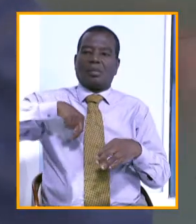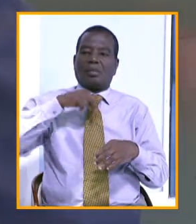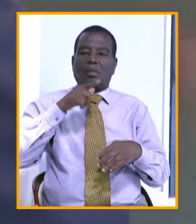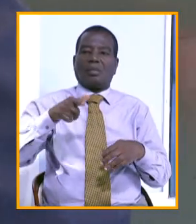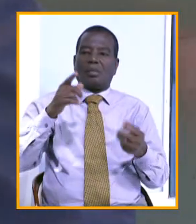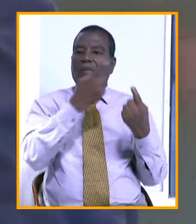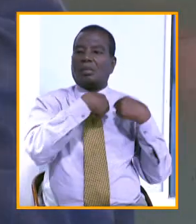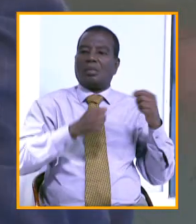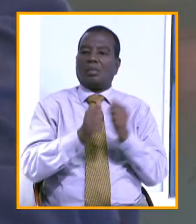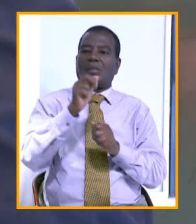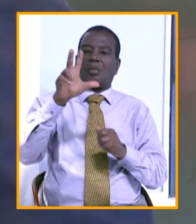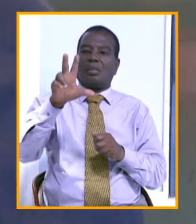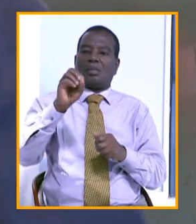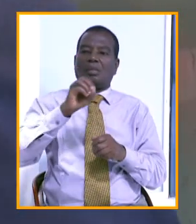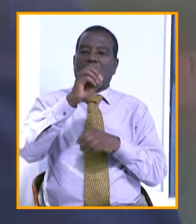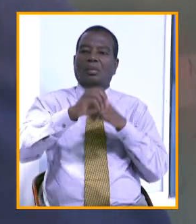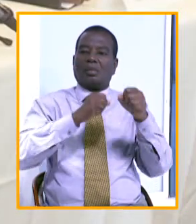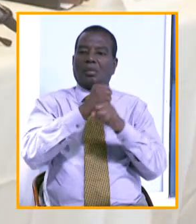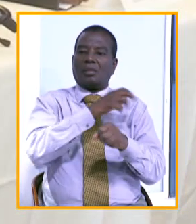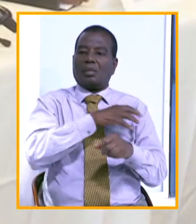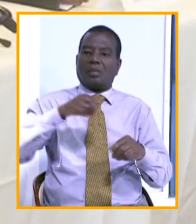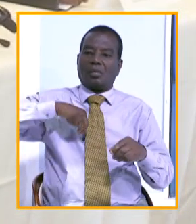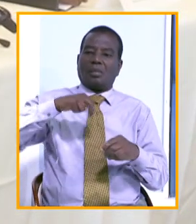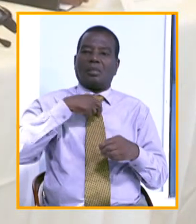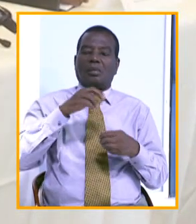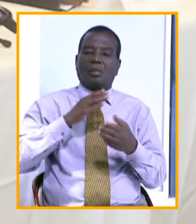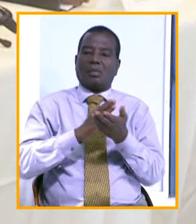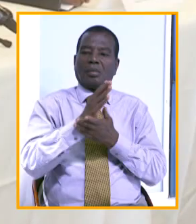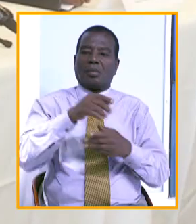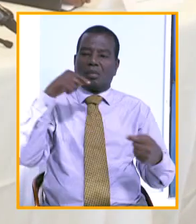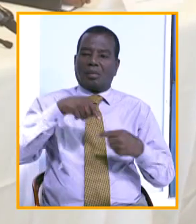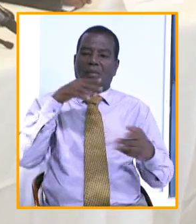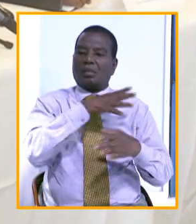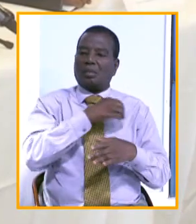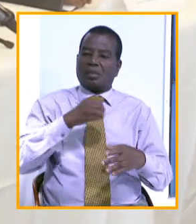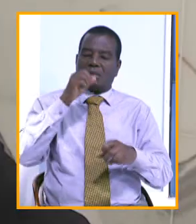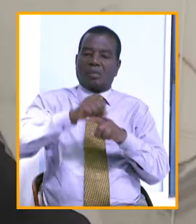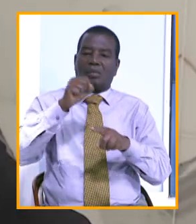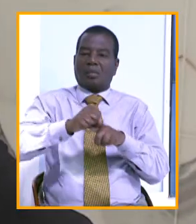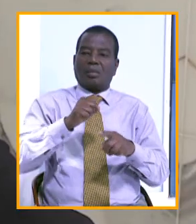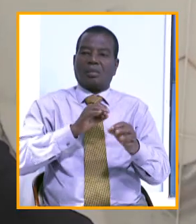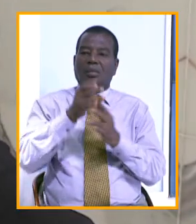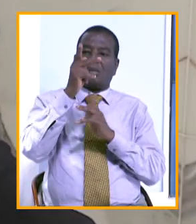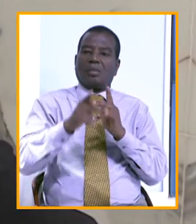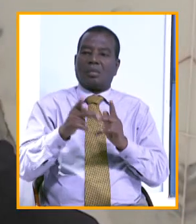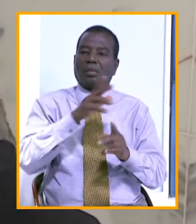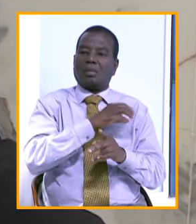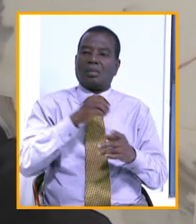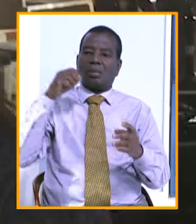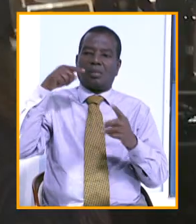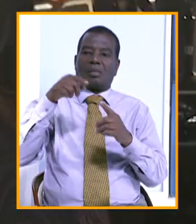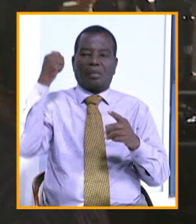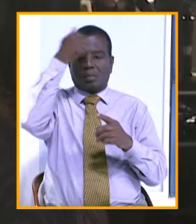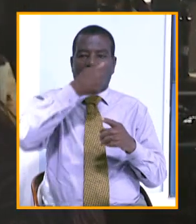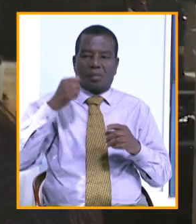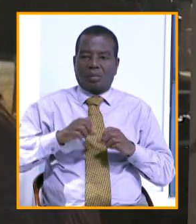ans, le CFA, et nous avons bien battu beaucoup de sujets, beaucoup de programmes envers l'Afrique et on